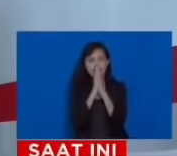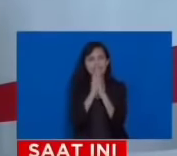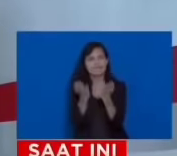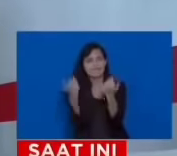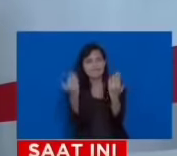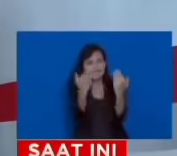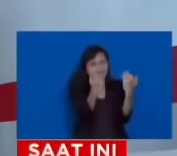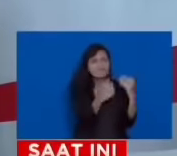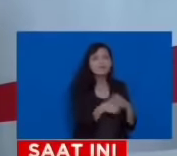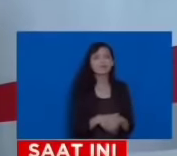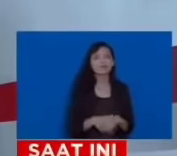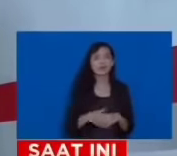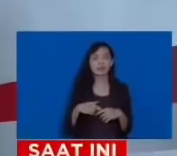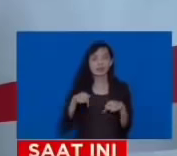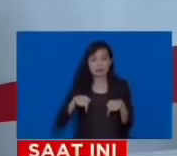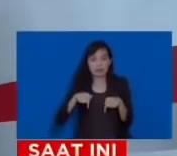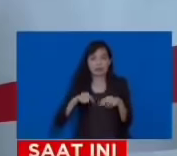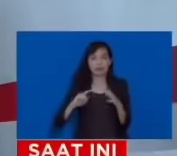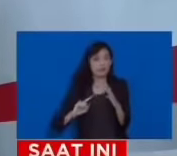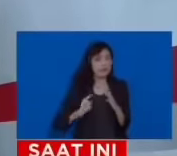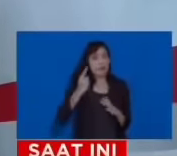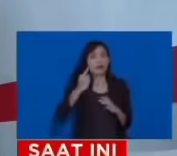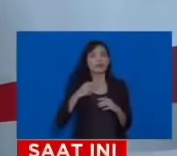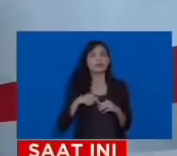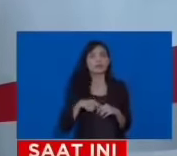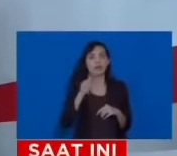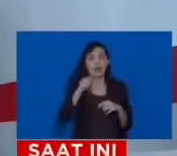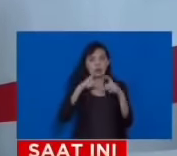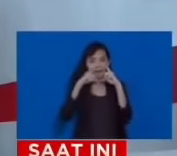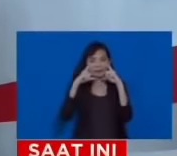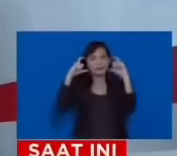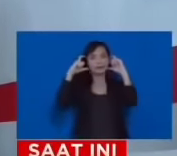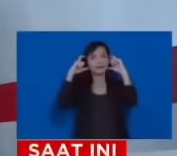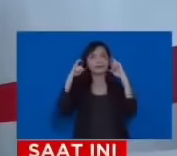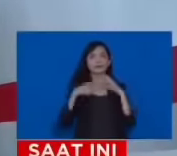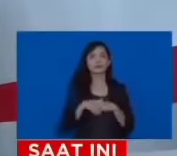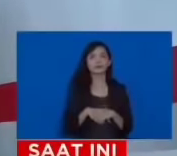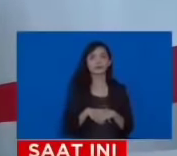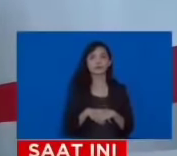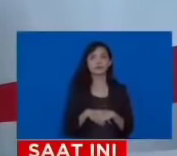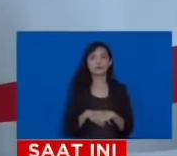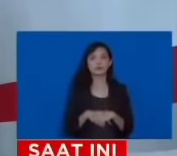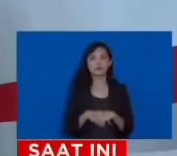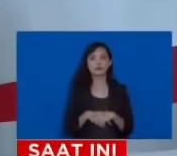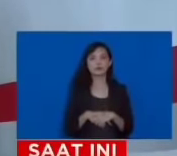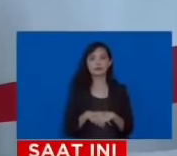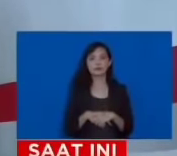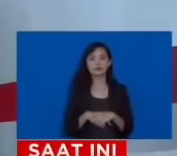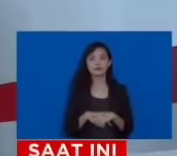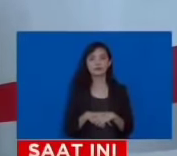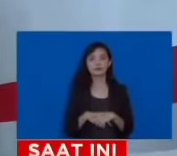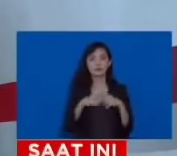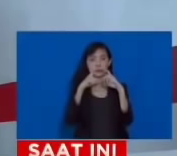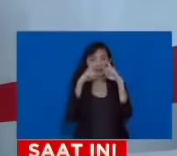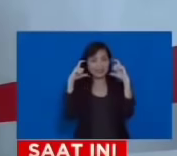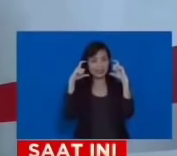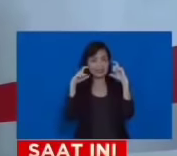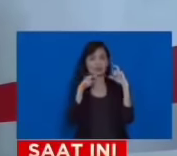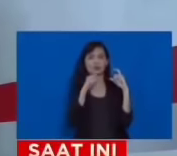semuanya mulai hari ini gunakan masker. Masker untuk semua.